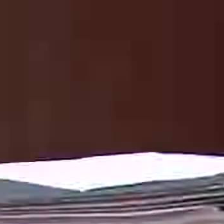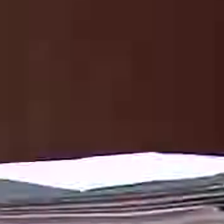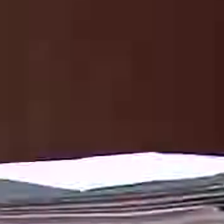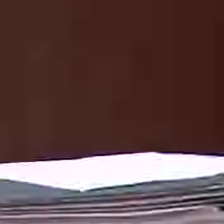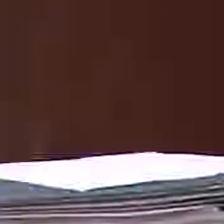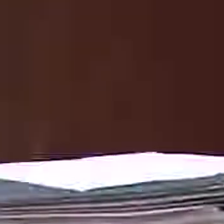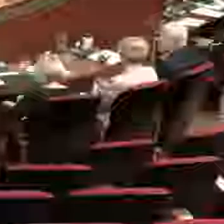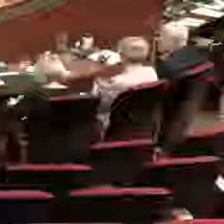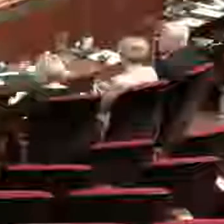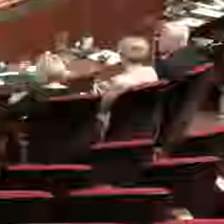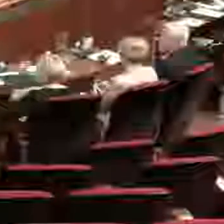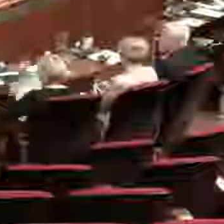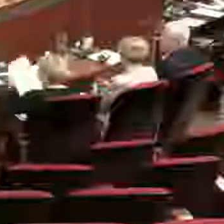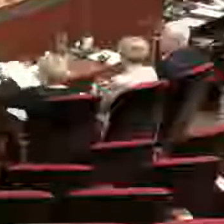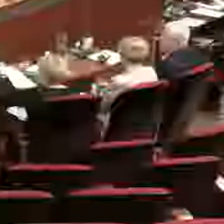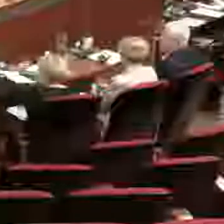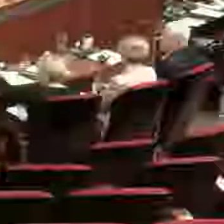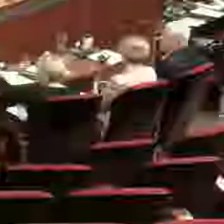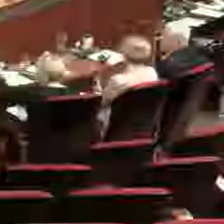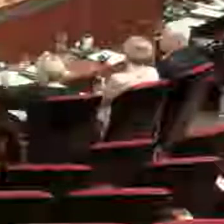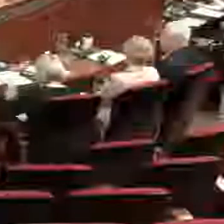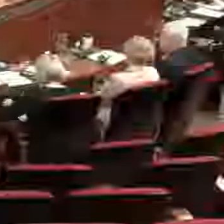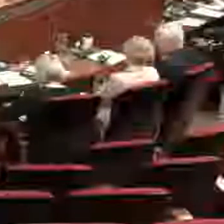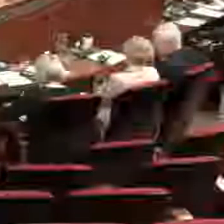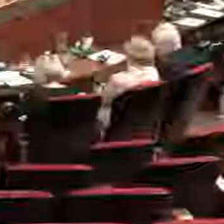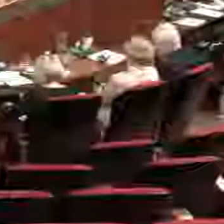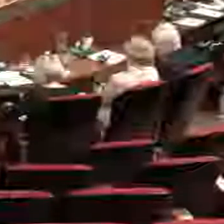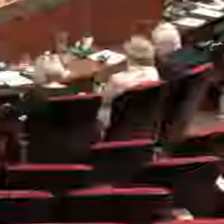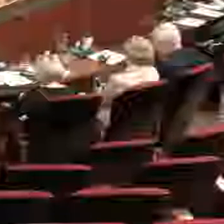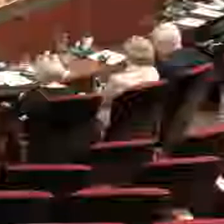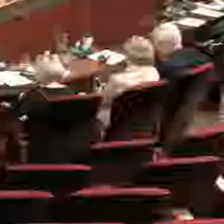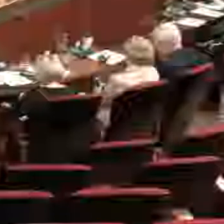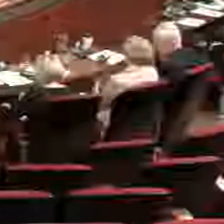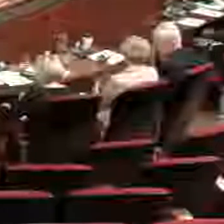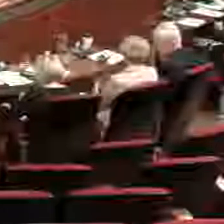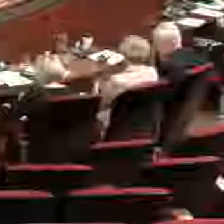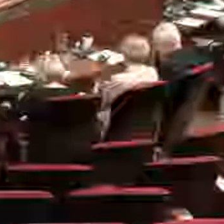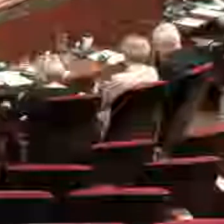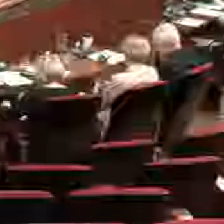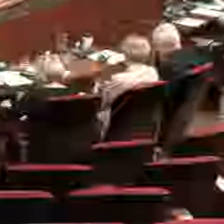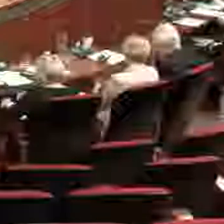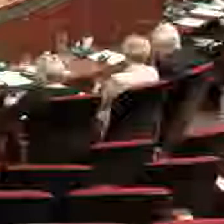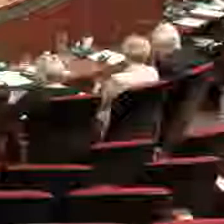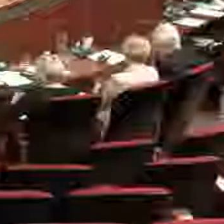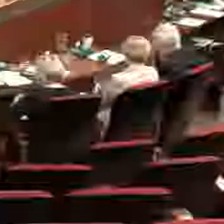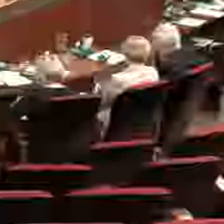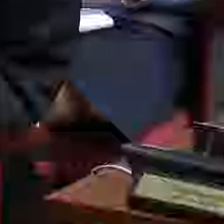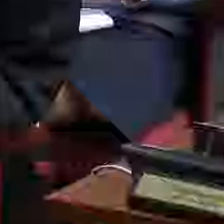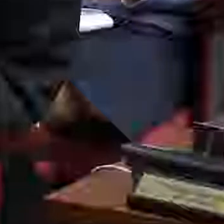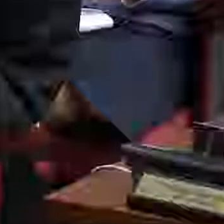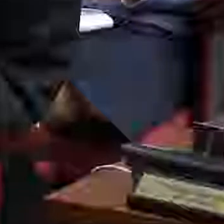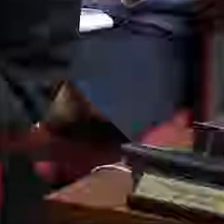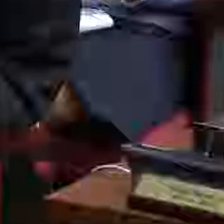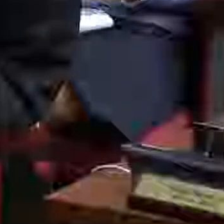naszą sesję gości. Bardzo serdecznie witam pana prezydenta miasta Piły,